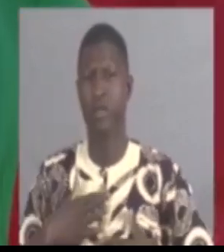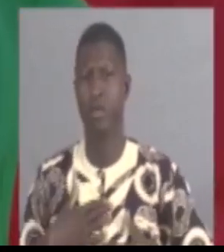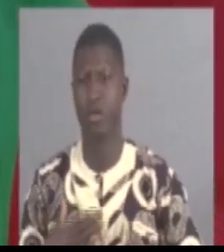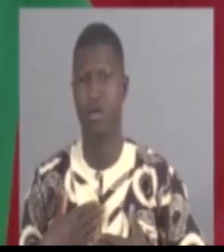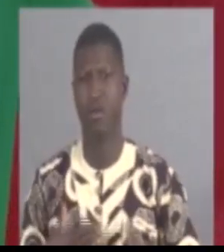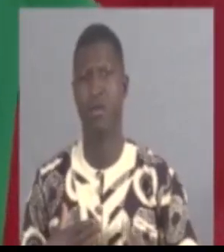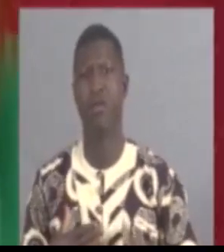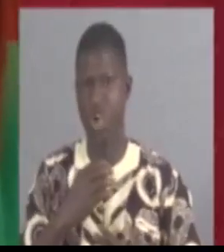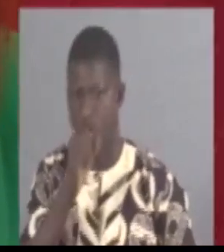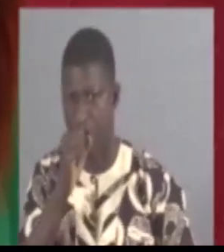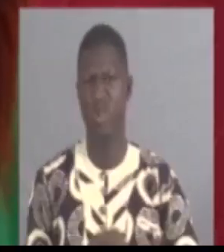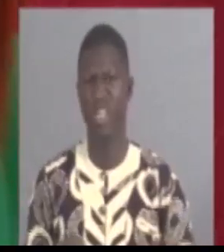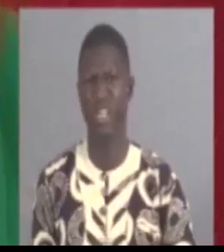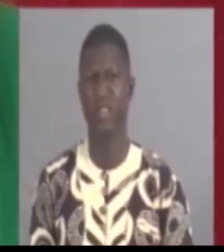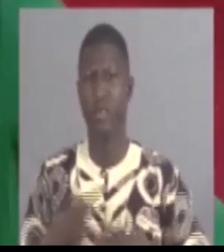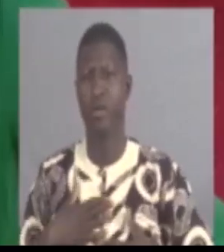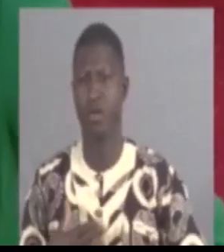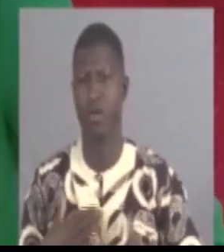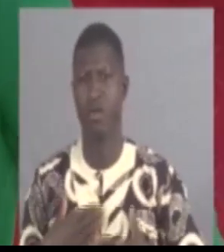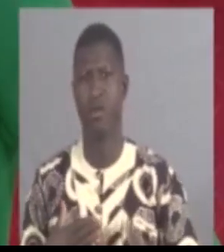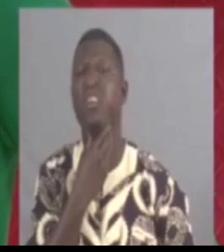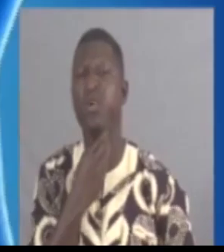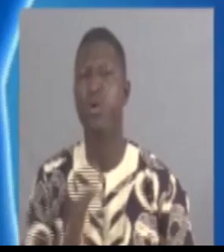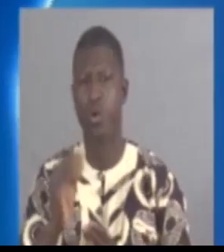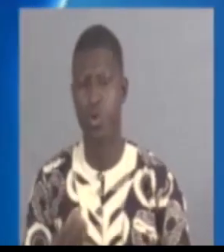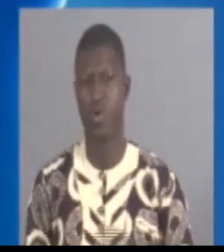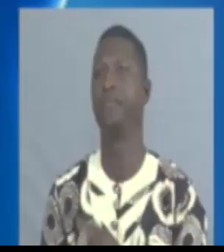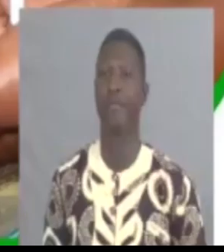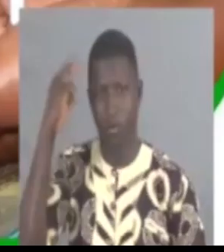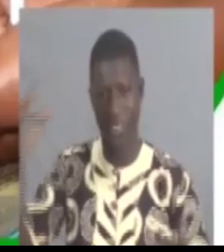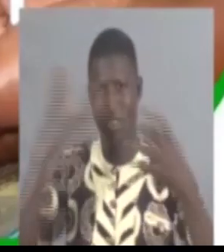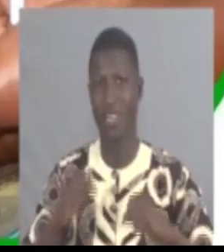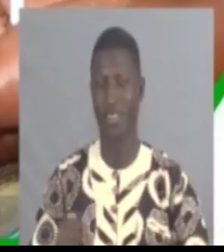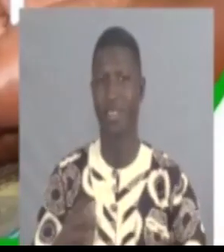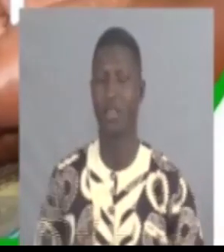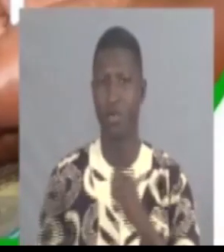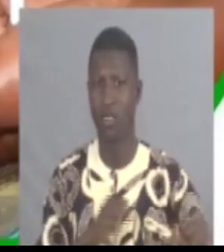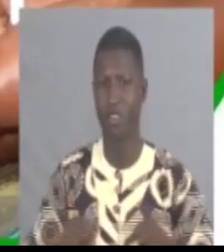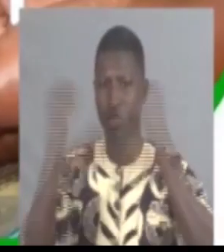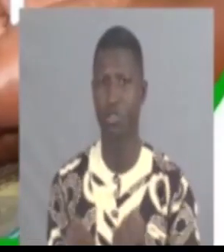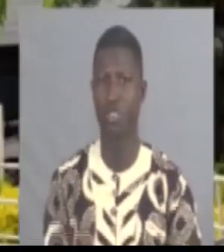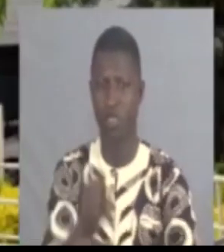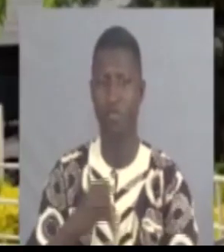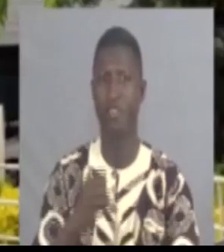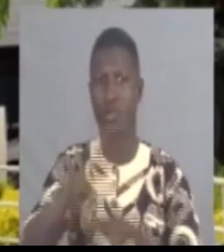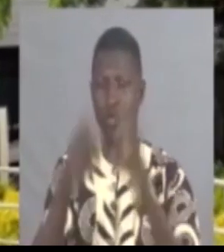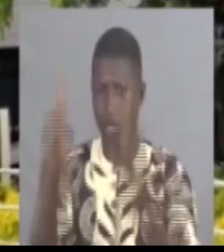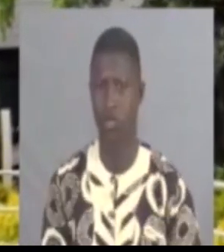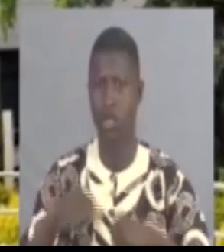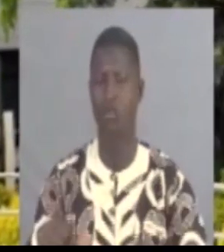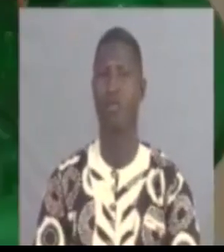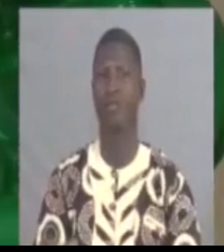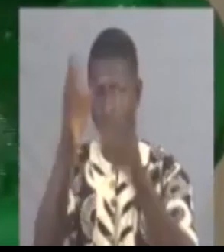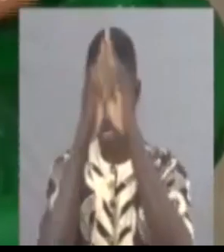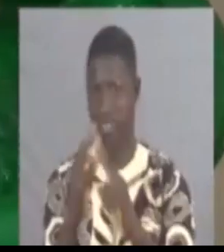jafé jafé noy yi sekkut apat put buy metti ngir muccu ci ministère bi yor wergu yaramu askan wi